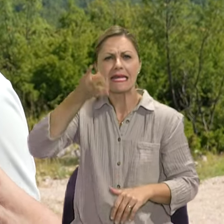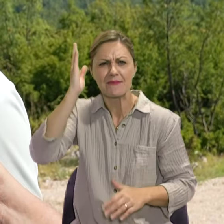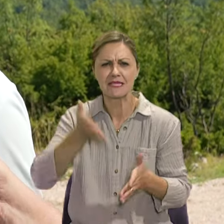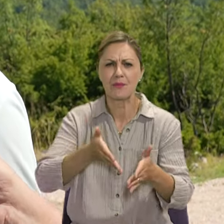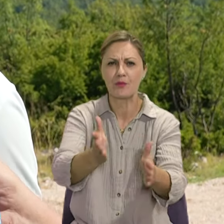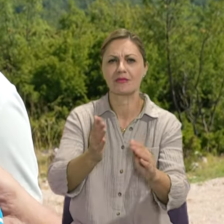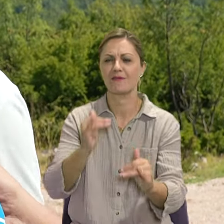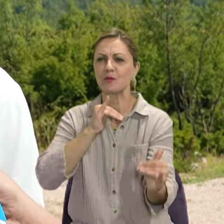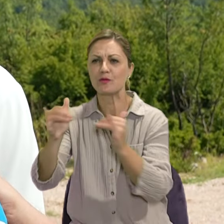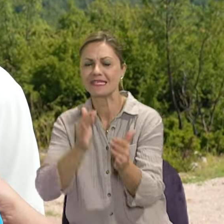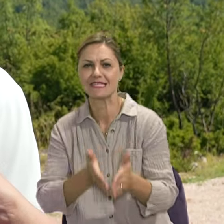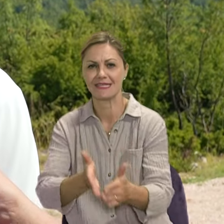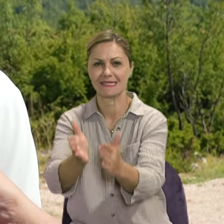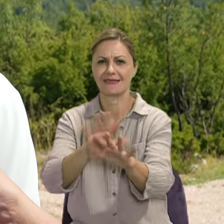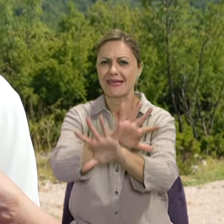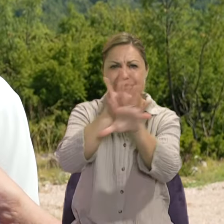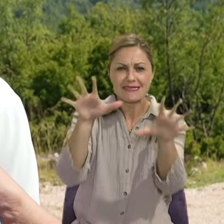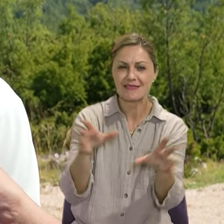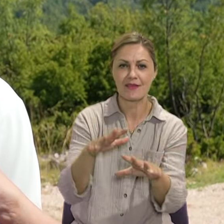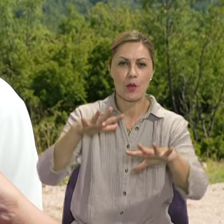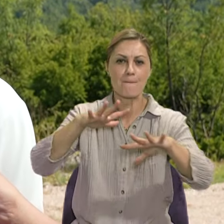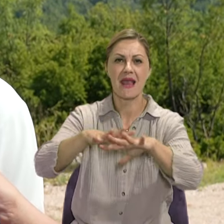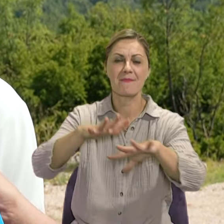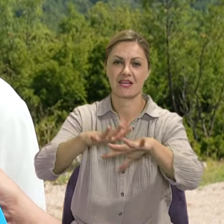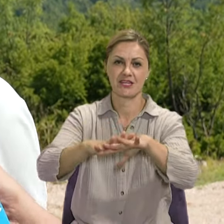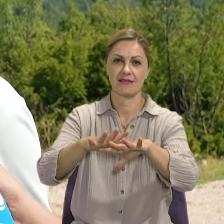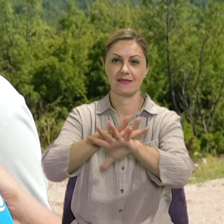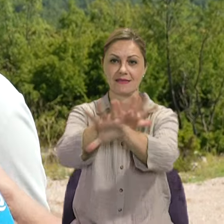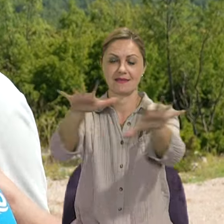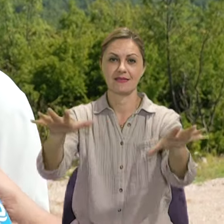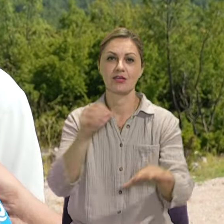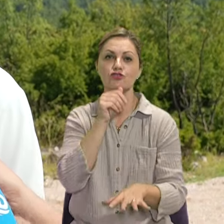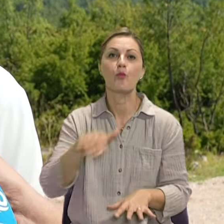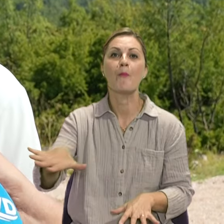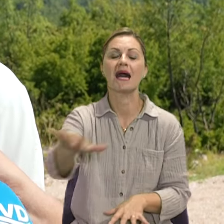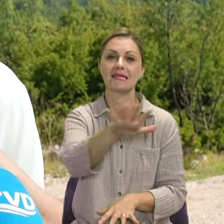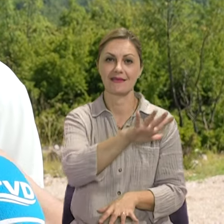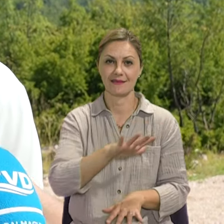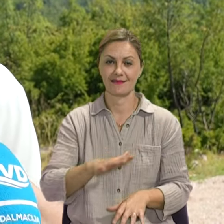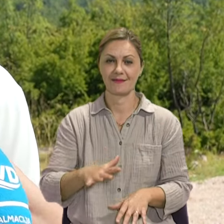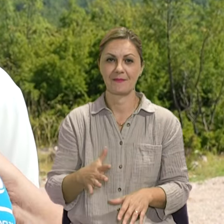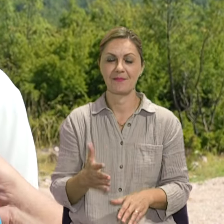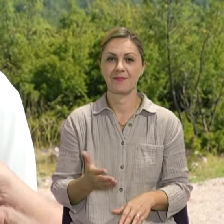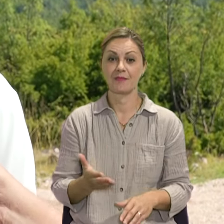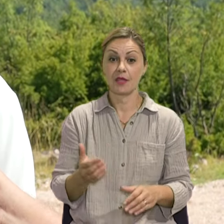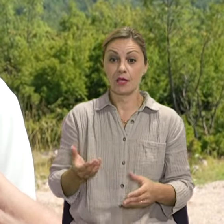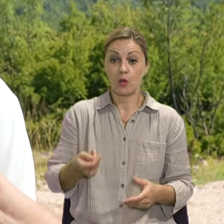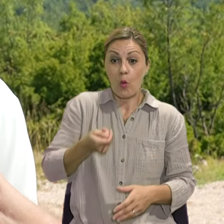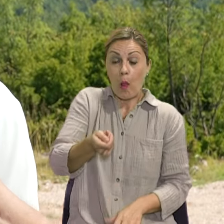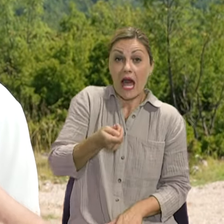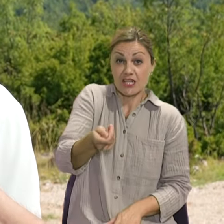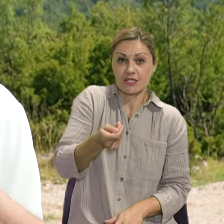poljoprivredne staze, rimski putevi koji su premreženi diljem naše županije, Splitsko-dalmatinske županije, već dugi niz